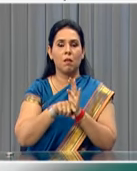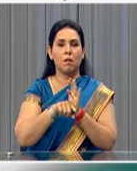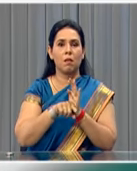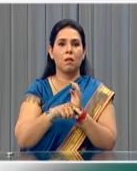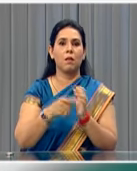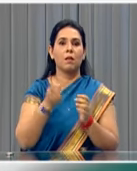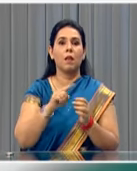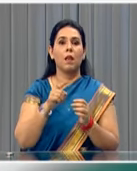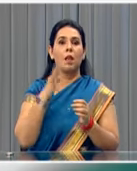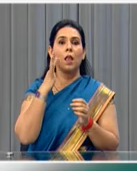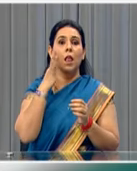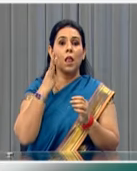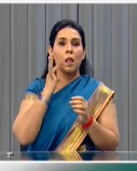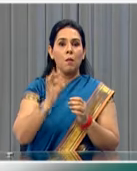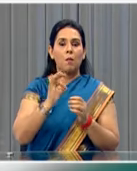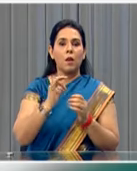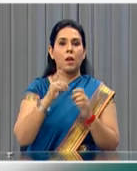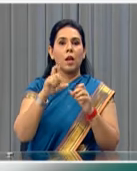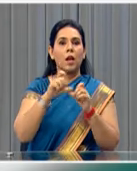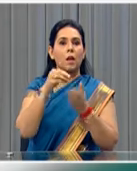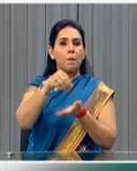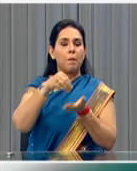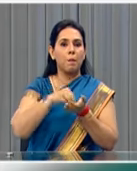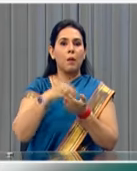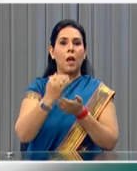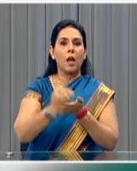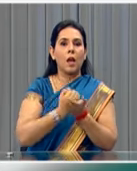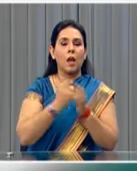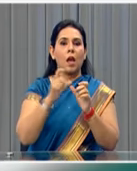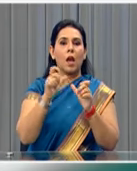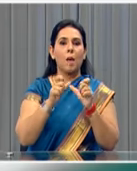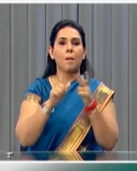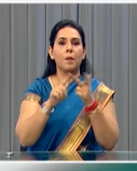ये सबसे बड़ी पूंजी होती है।